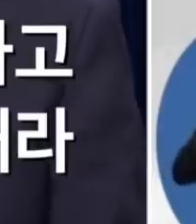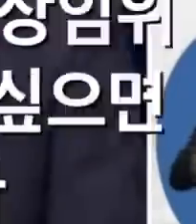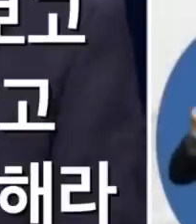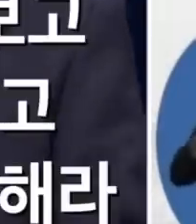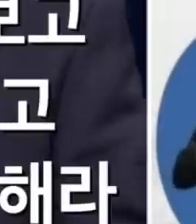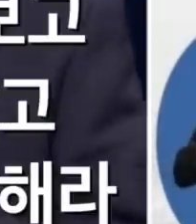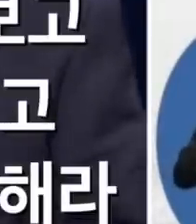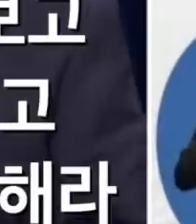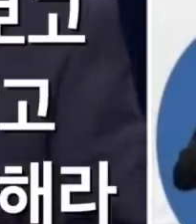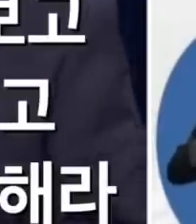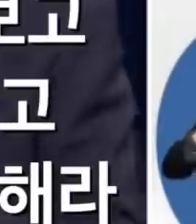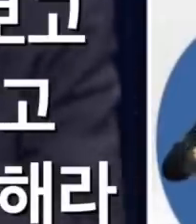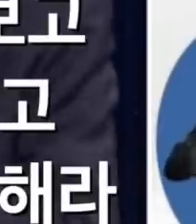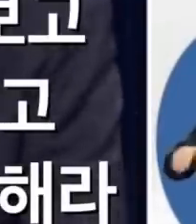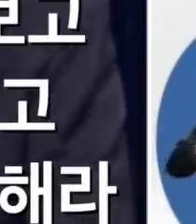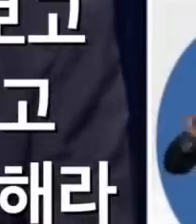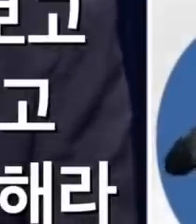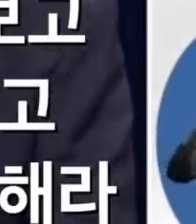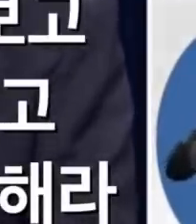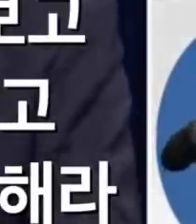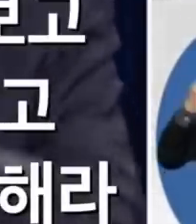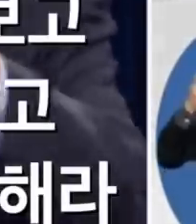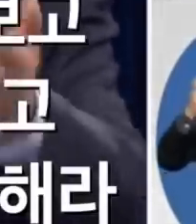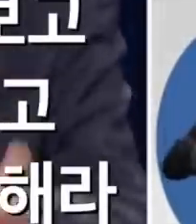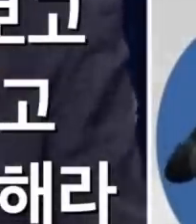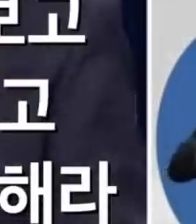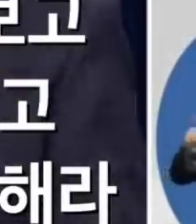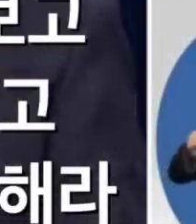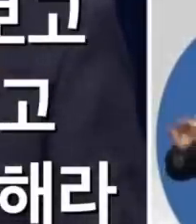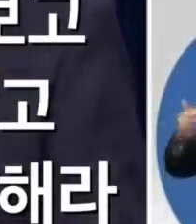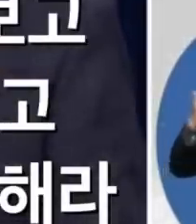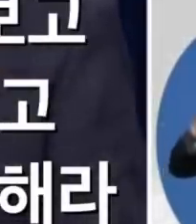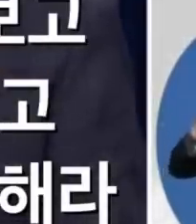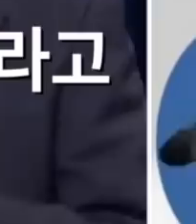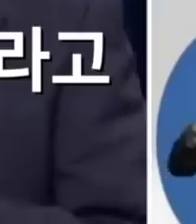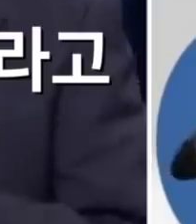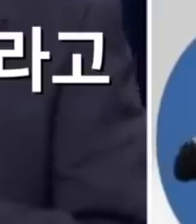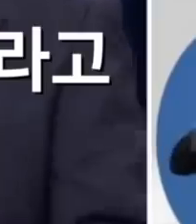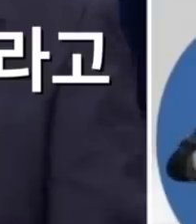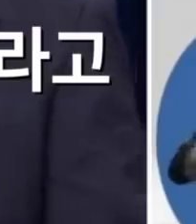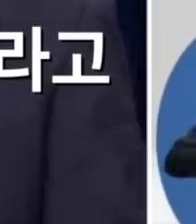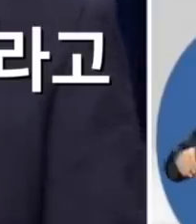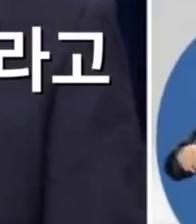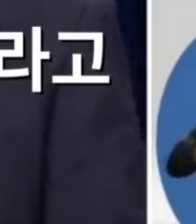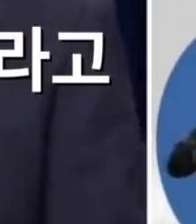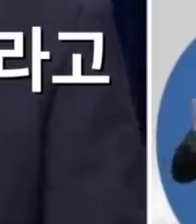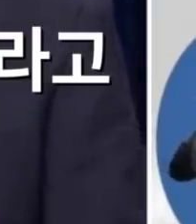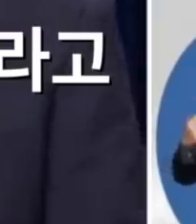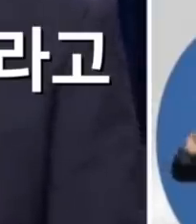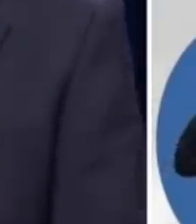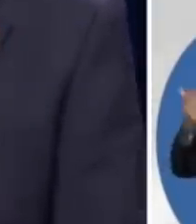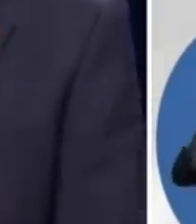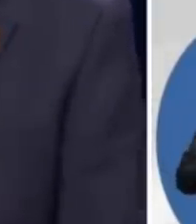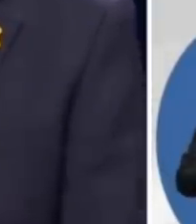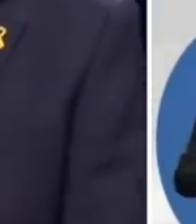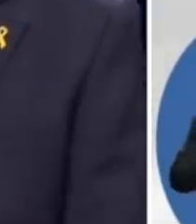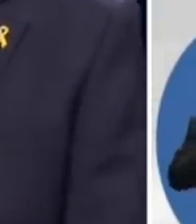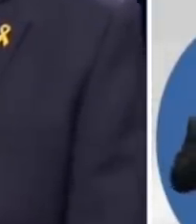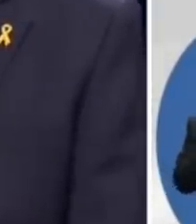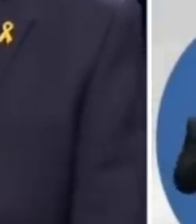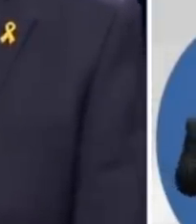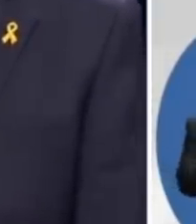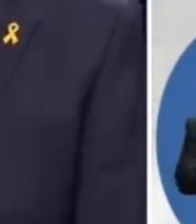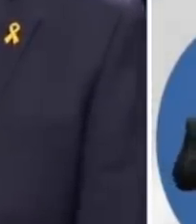해명하십시오. 정 문재인 걸고 들어가지 마시고 국민들 바라보고 정치하시죠. 정 문재인 반대하기 위해서 정치하십니까? 지금 네.